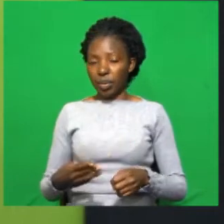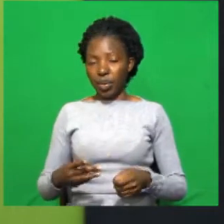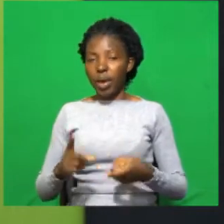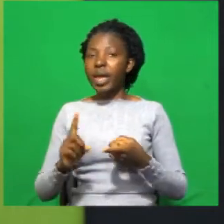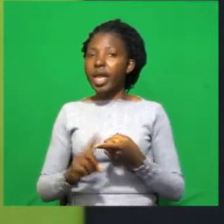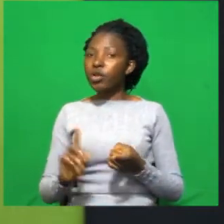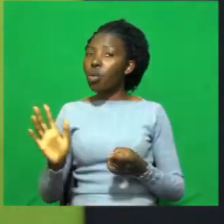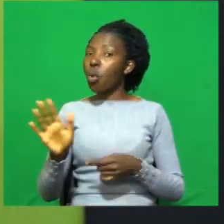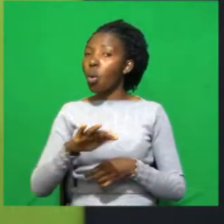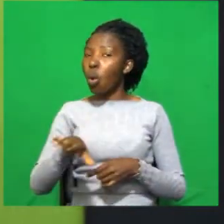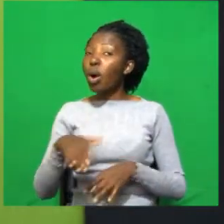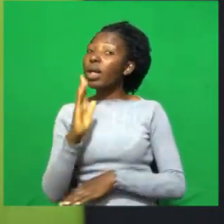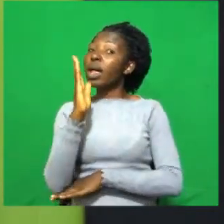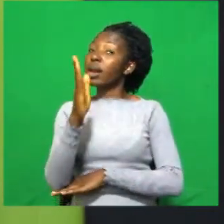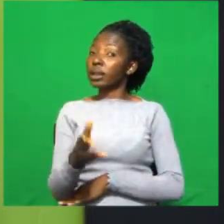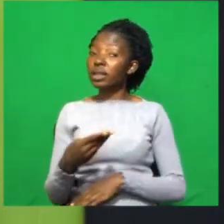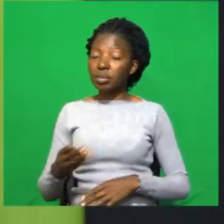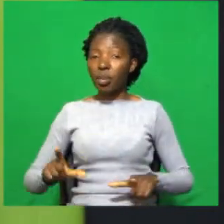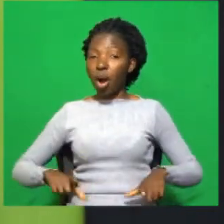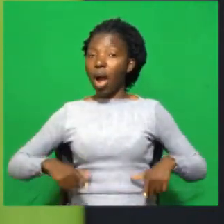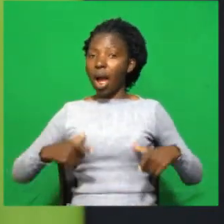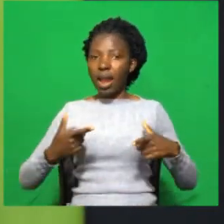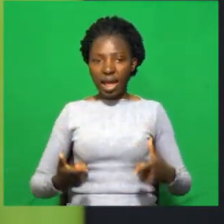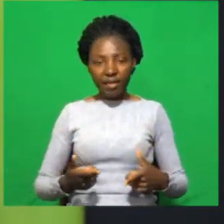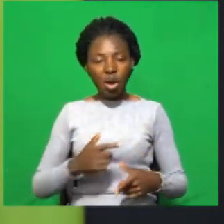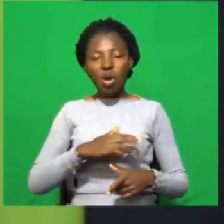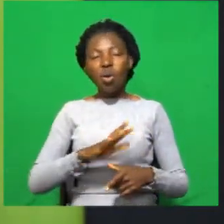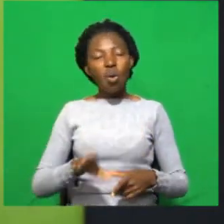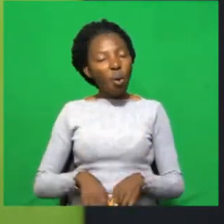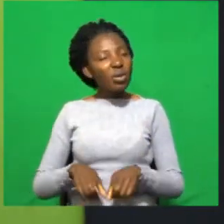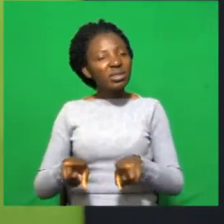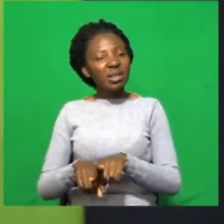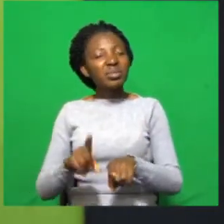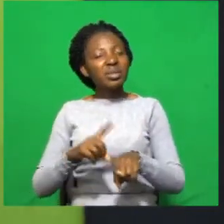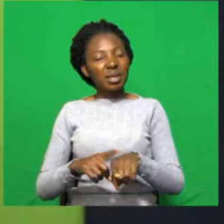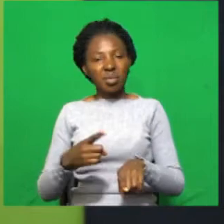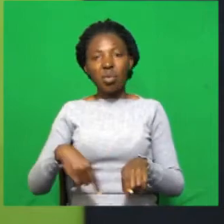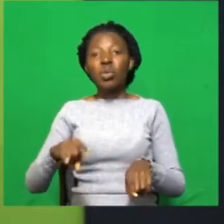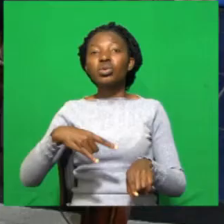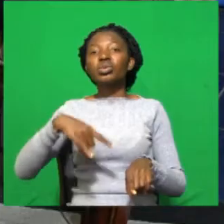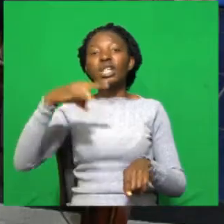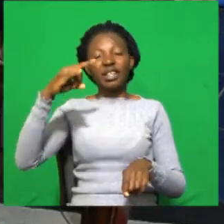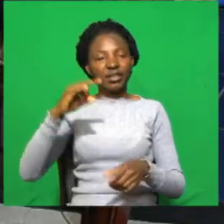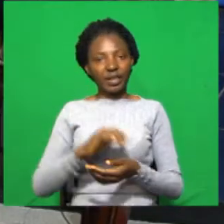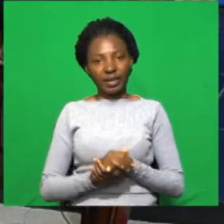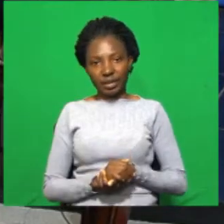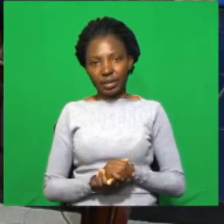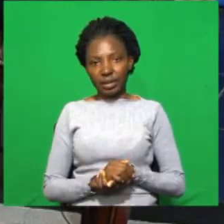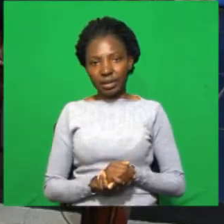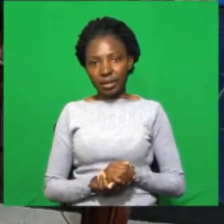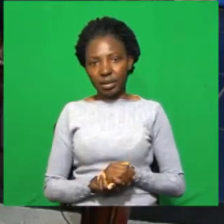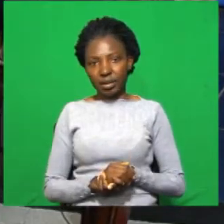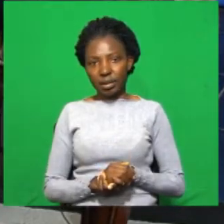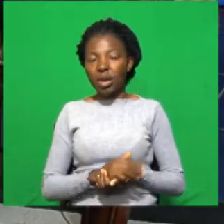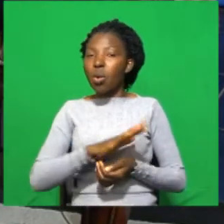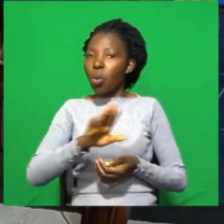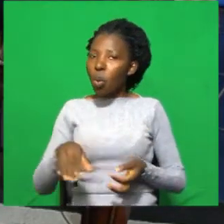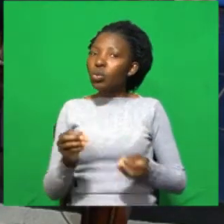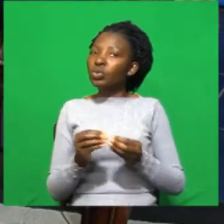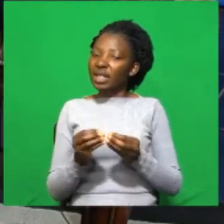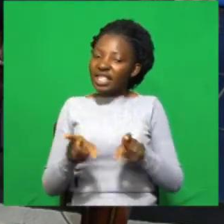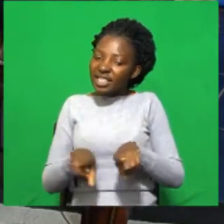nevatsvene vapenyu hapana ari kuzotangira mumwe kuenda kudenga. Wanzwa zvataura vhesi? Hapana ari kutangira